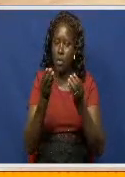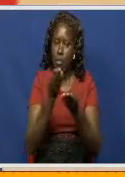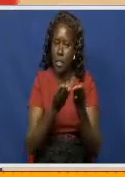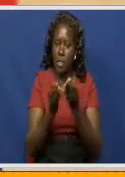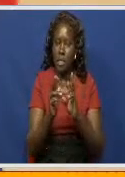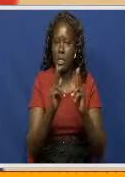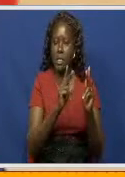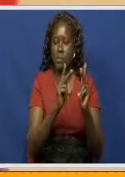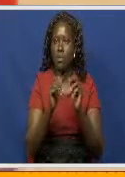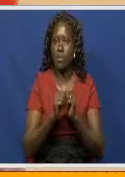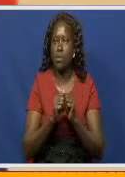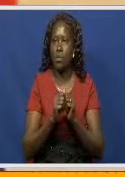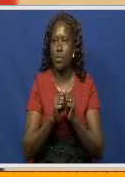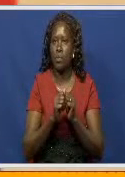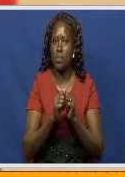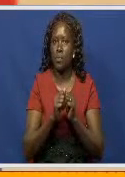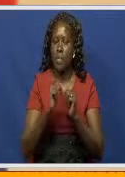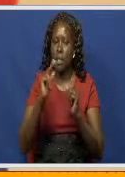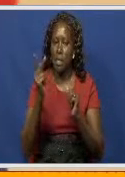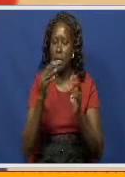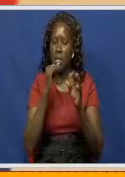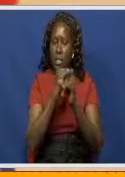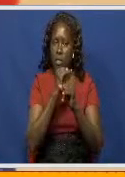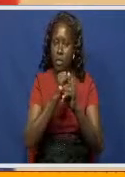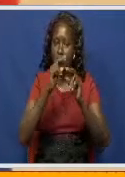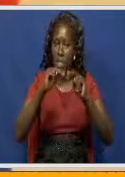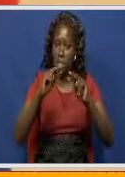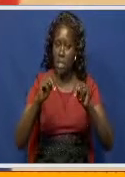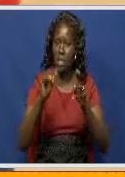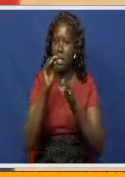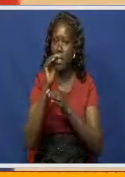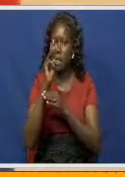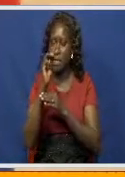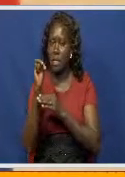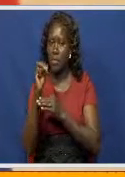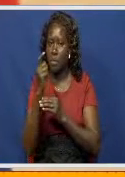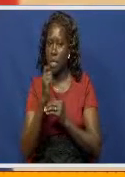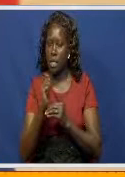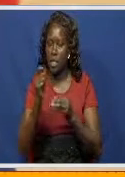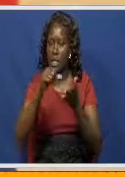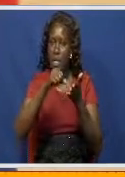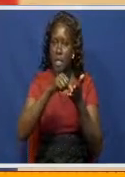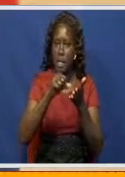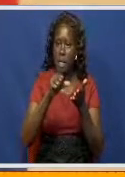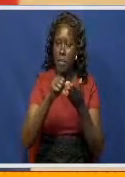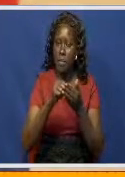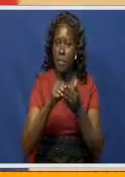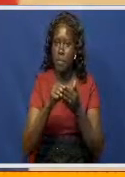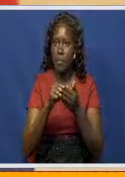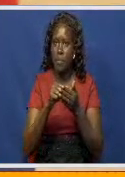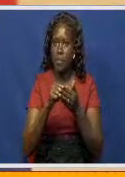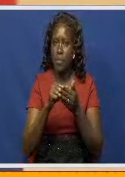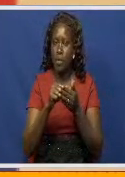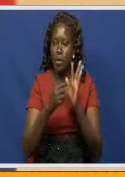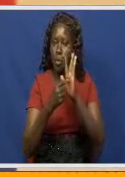kali. Kenya Institute Research Development Institute tuvaromba abotera tuandike barua kenda tupa kwa nato amba kwa